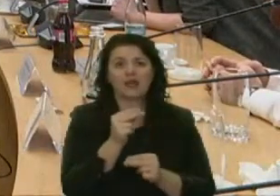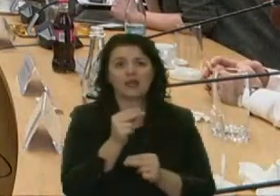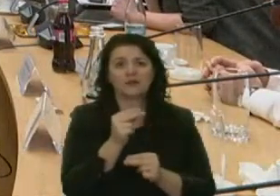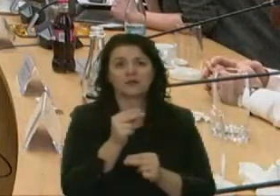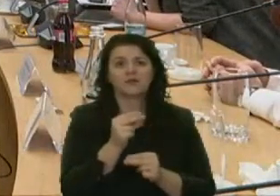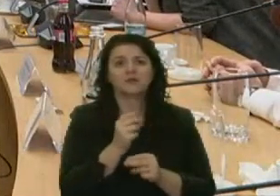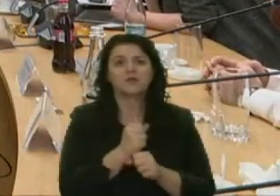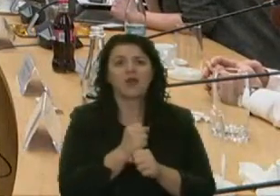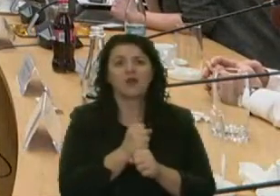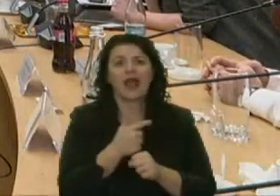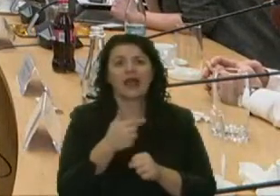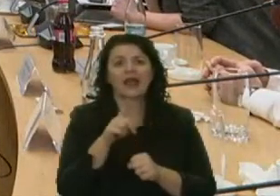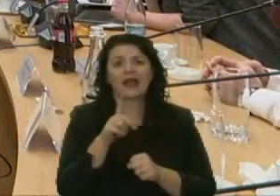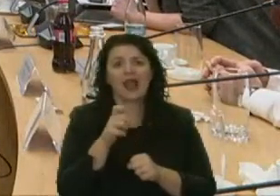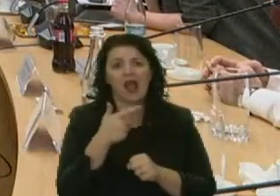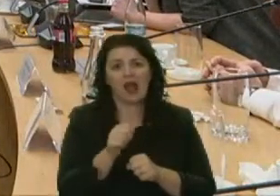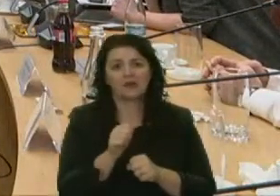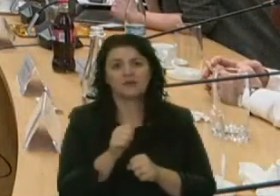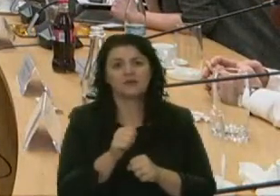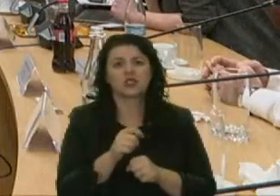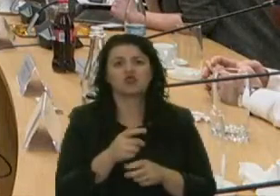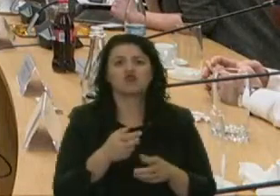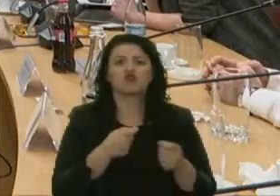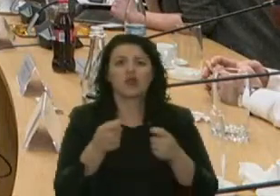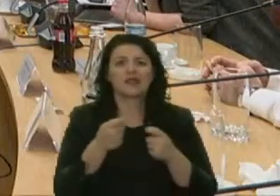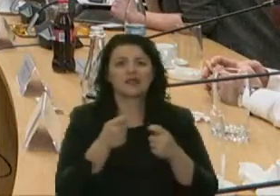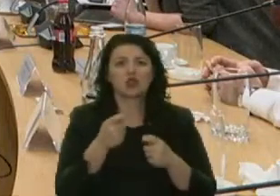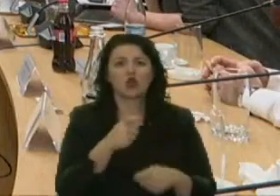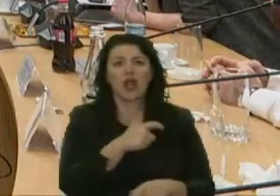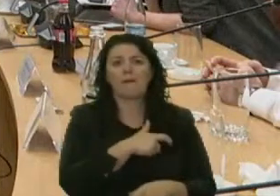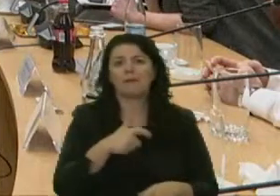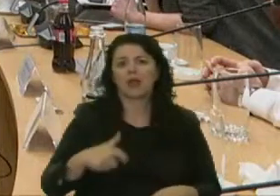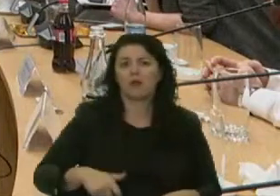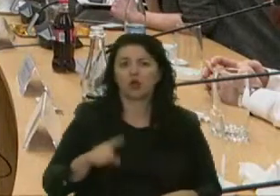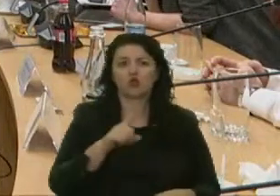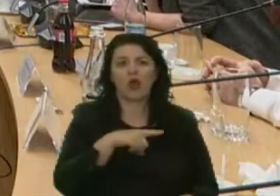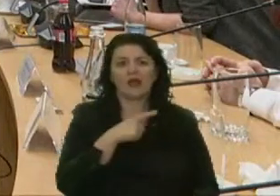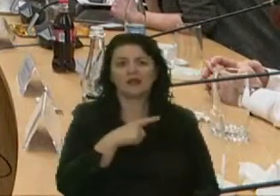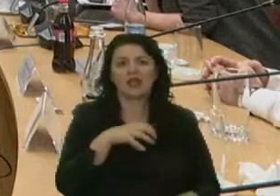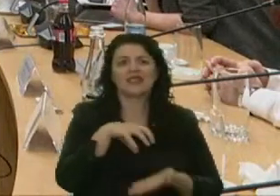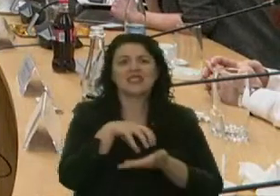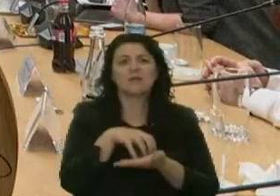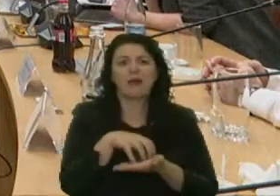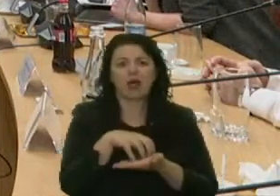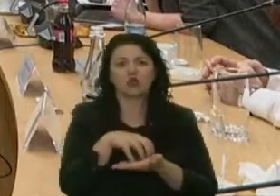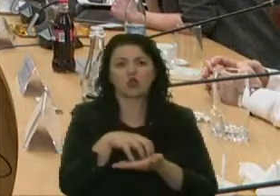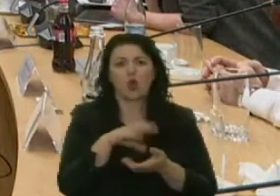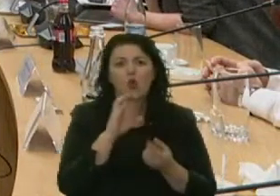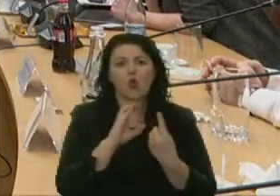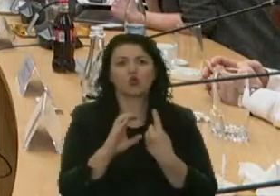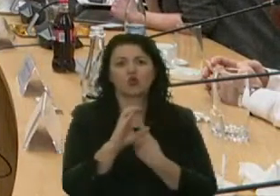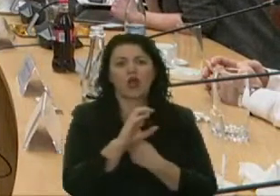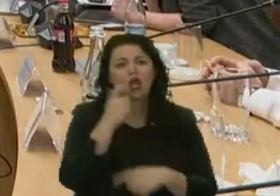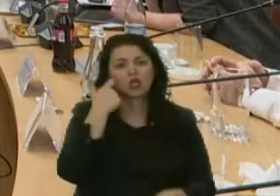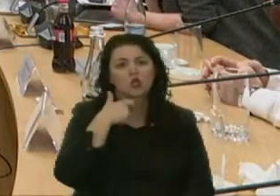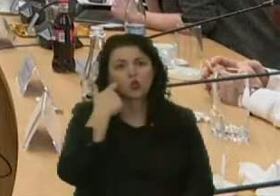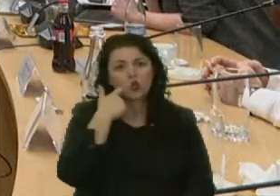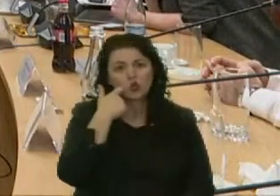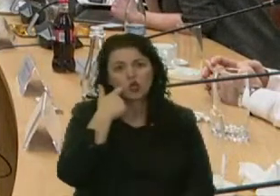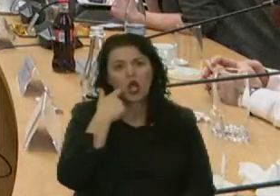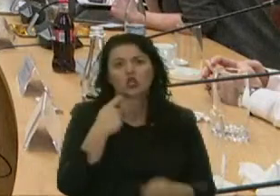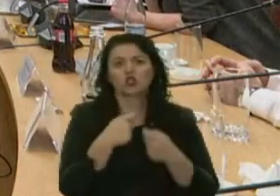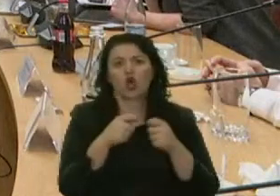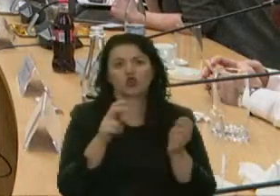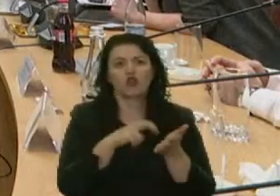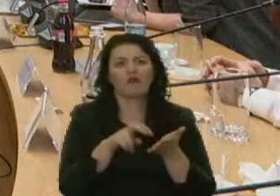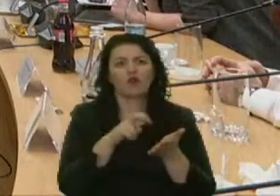făcut o domnul Gliga în gestiunea primăriei nu există nici un spațiu cultural în Cluj tot